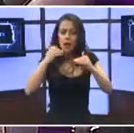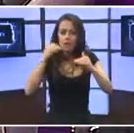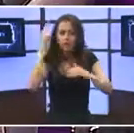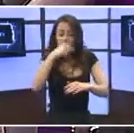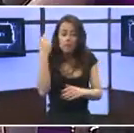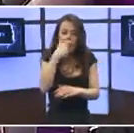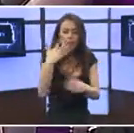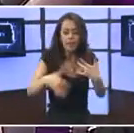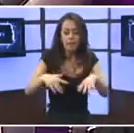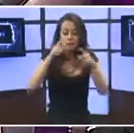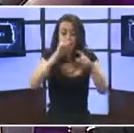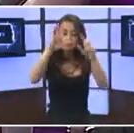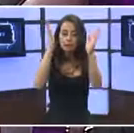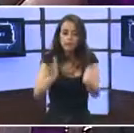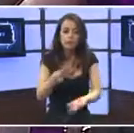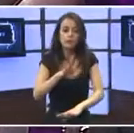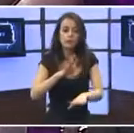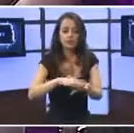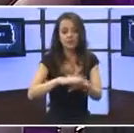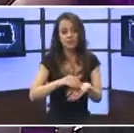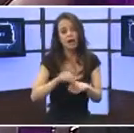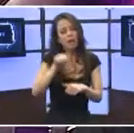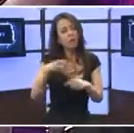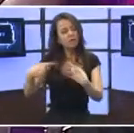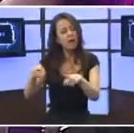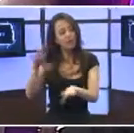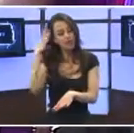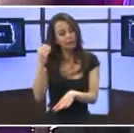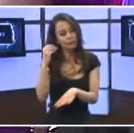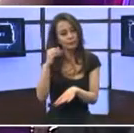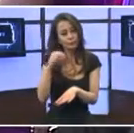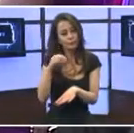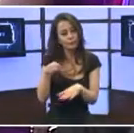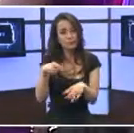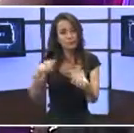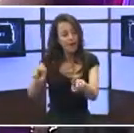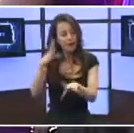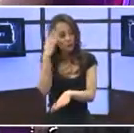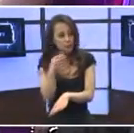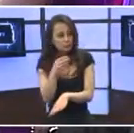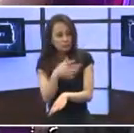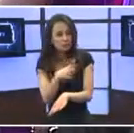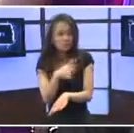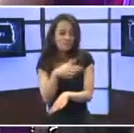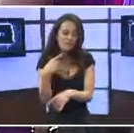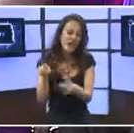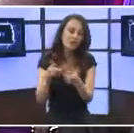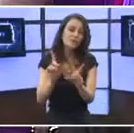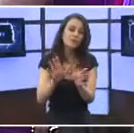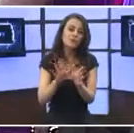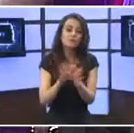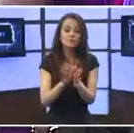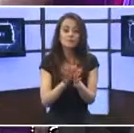mutluyuz. O farkı fark zaten ettiriyorlar. Zaten bunu kesinlikle siz de fark ettiriyorsunuz Bağcılar halkının ve engelli dostlarımızın ne kadar mutlu